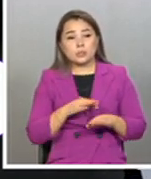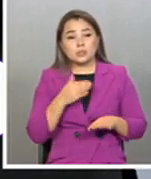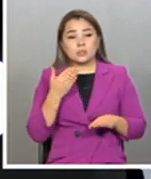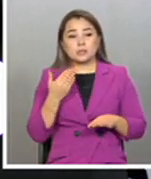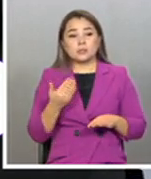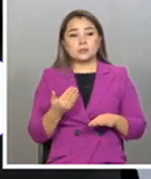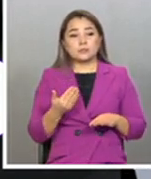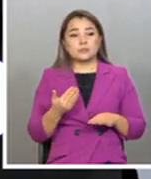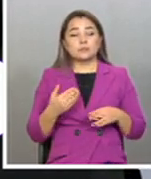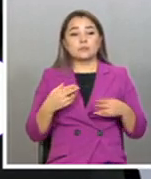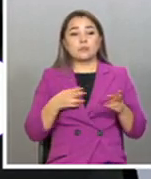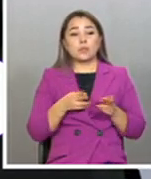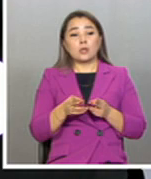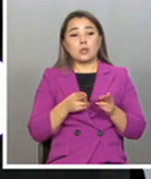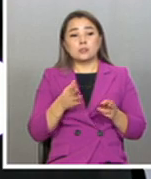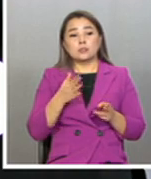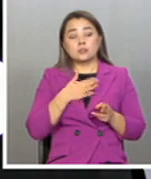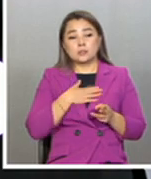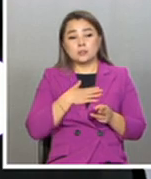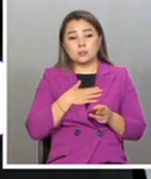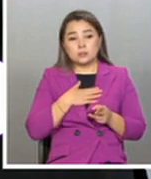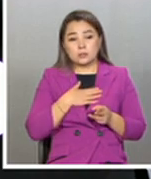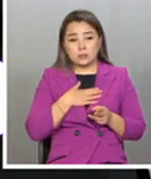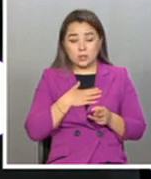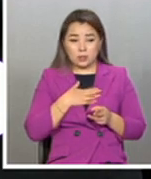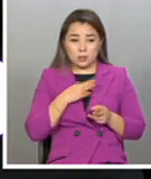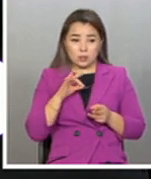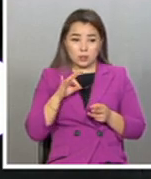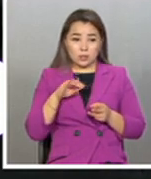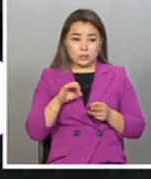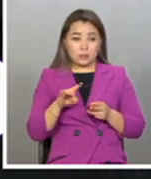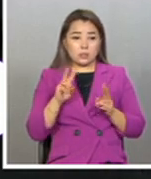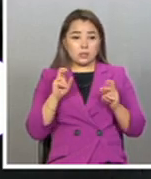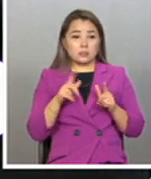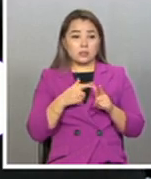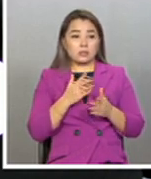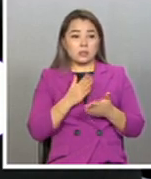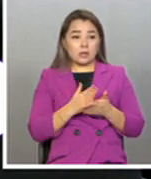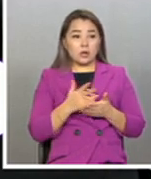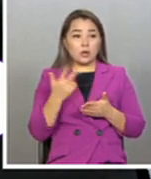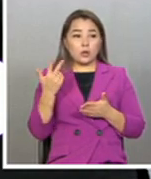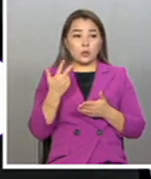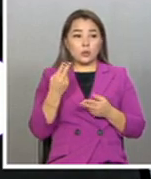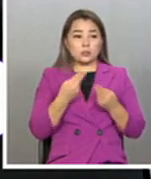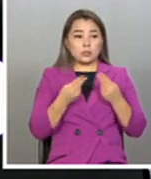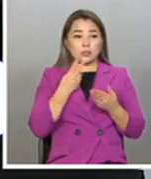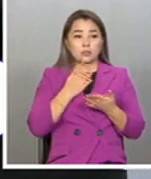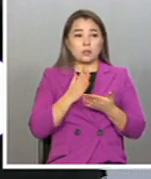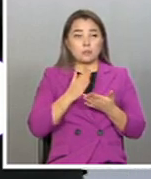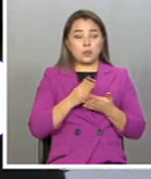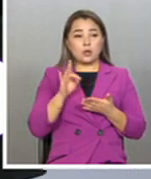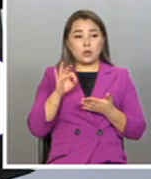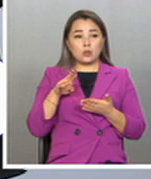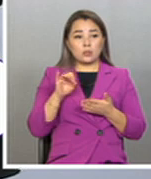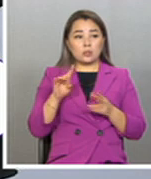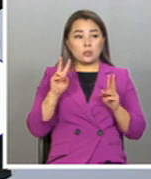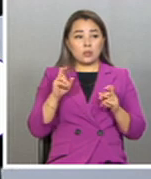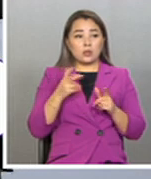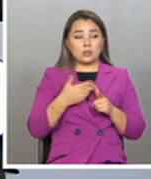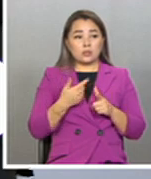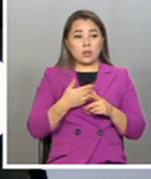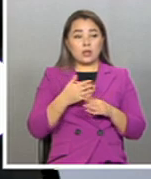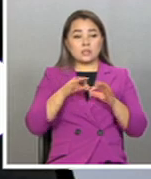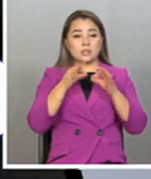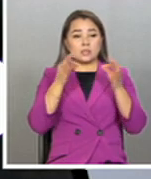жұмыстық қозғалтқышы ол бізде ротор болып есептеледі. Ротор бізде үшінші суретте бейнеленген, көріп тұрсыздар. Бұл роторлық дискі.